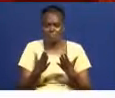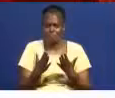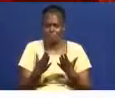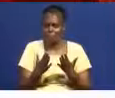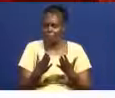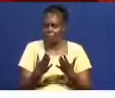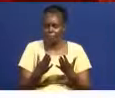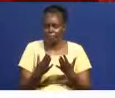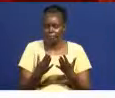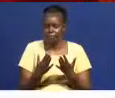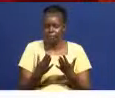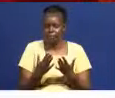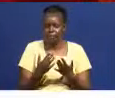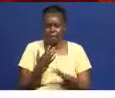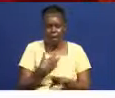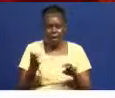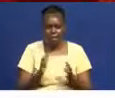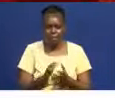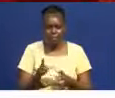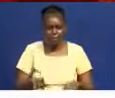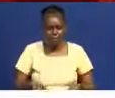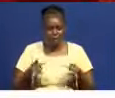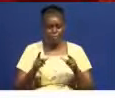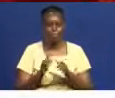kupatikana kirahisi.